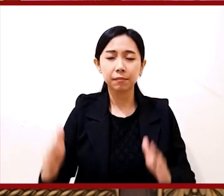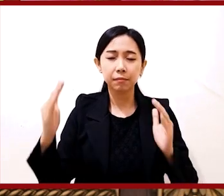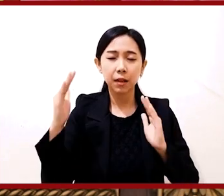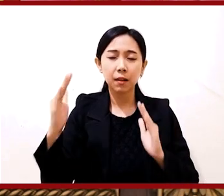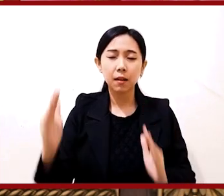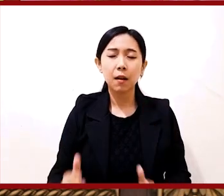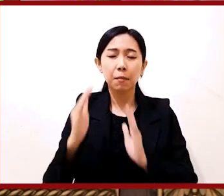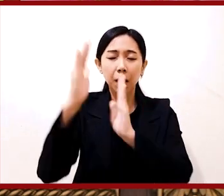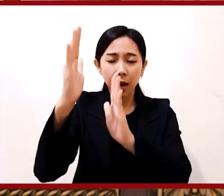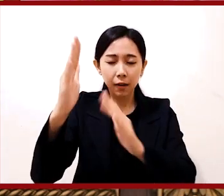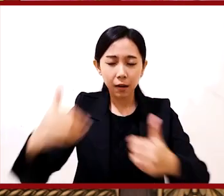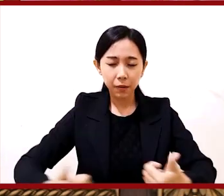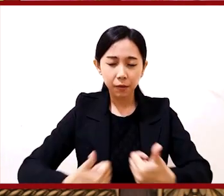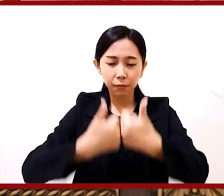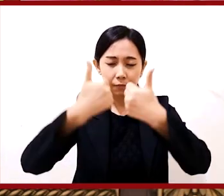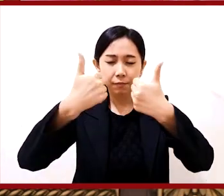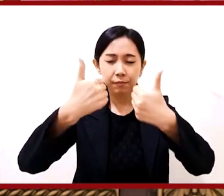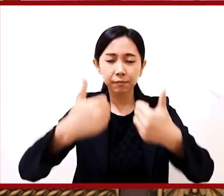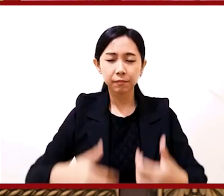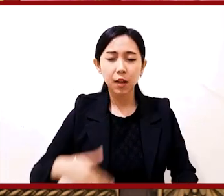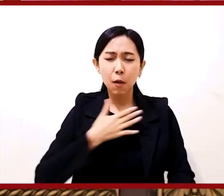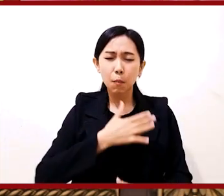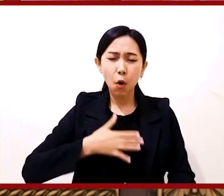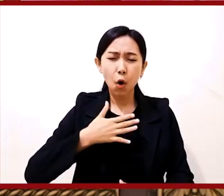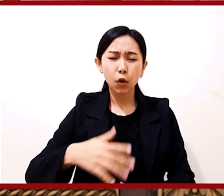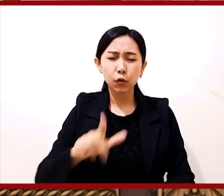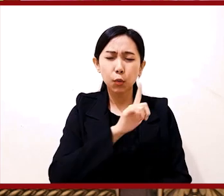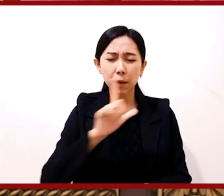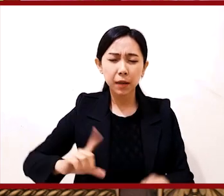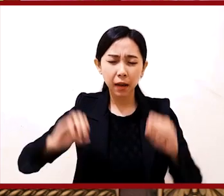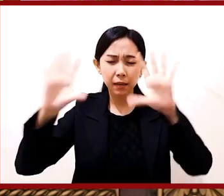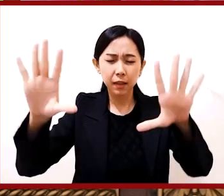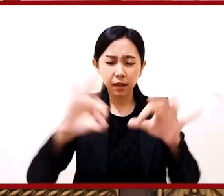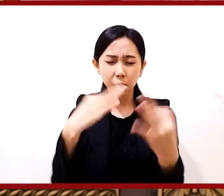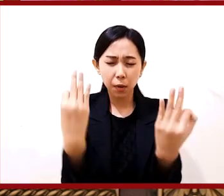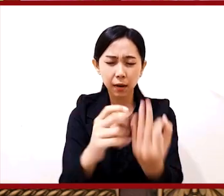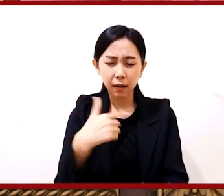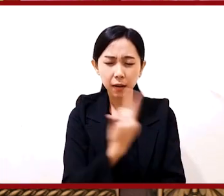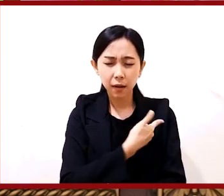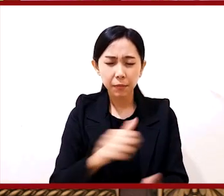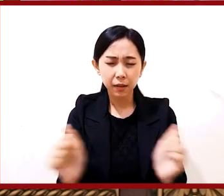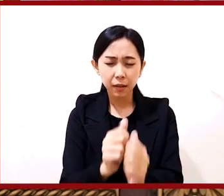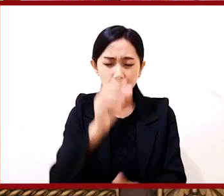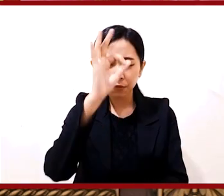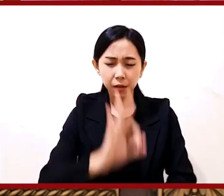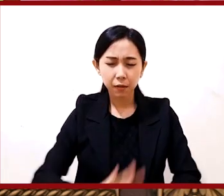Dan karena itu kami memohon kiranya Engkau rahmati keluarga kami dengan kebenaran